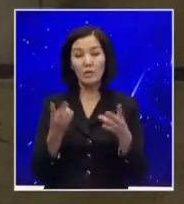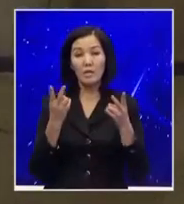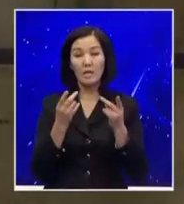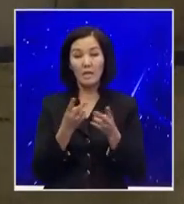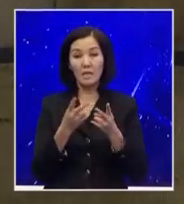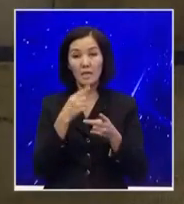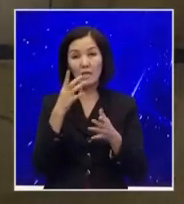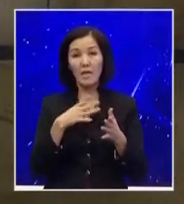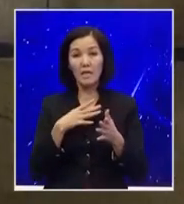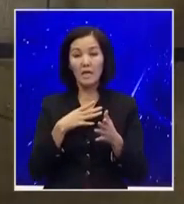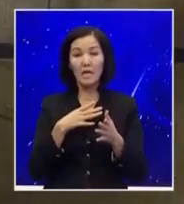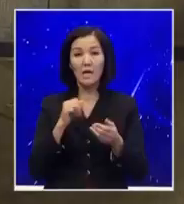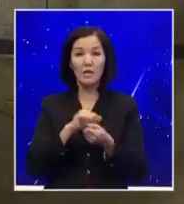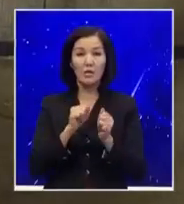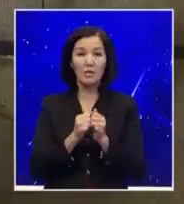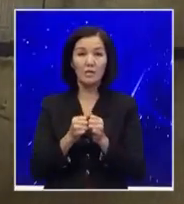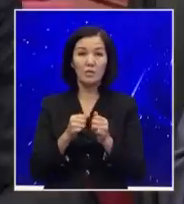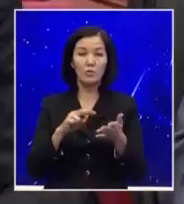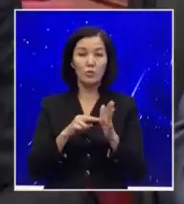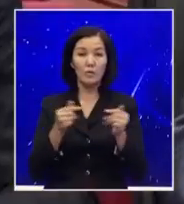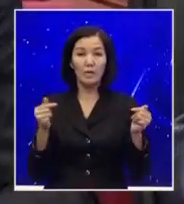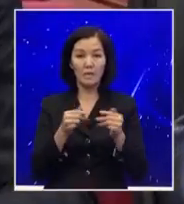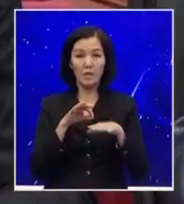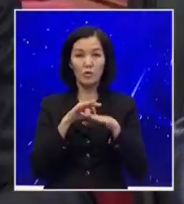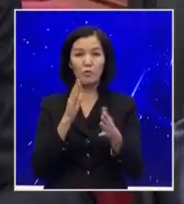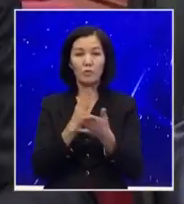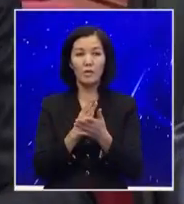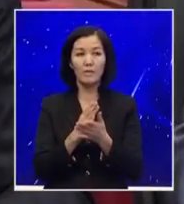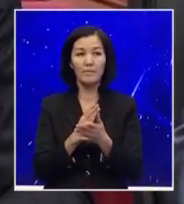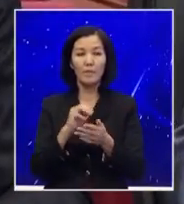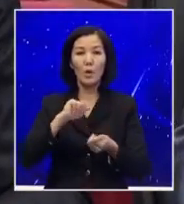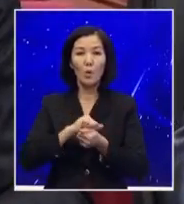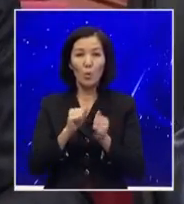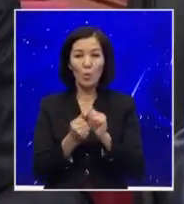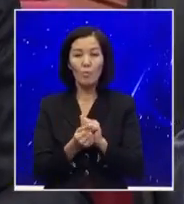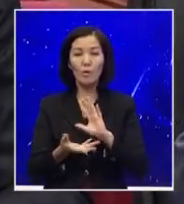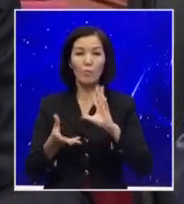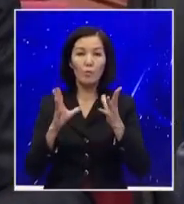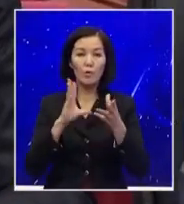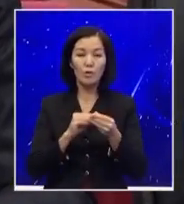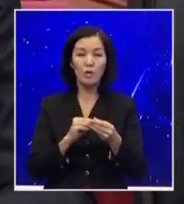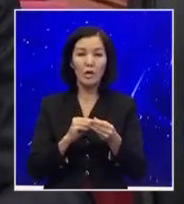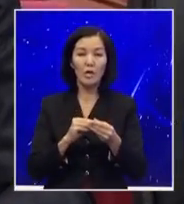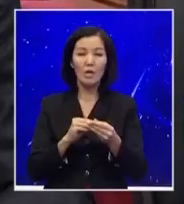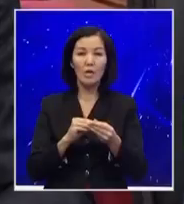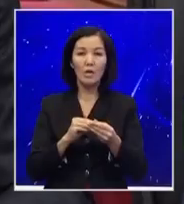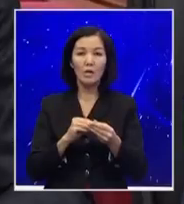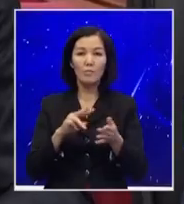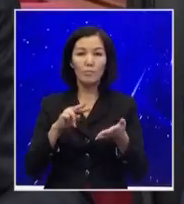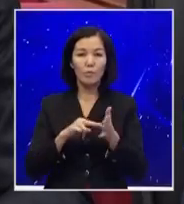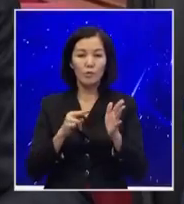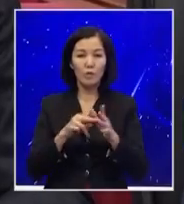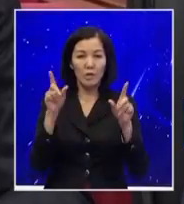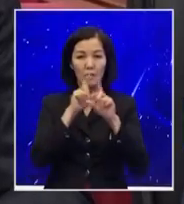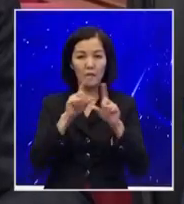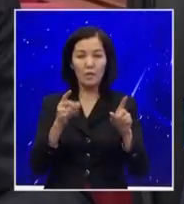Ал қысқы отын қамы жоспарға сәйкес. Енді көмір бойынша да бюджеттік салаға 3,8